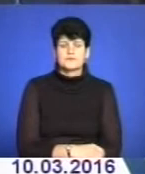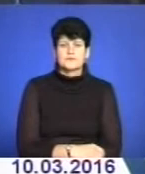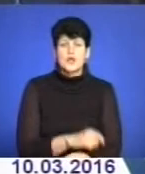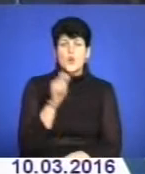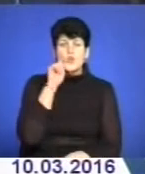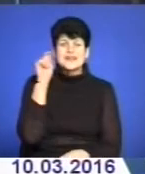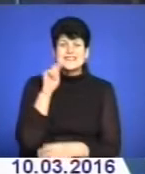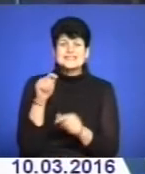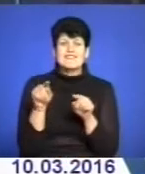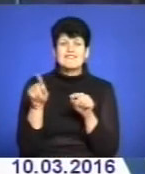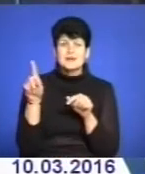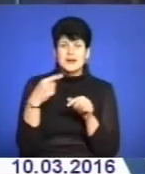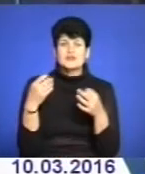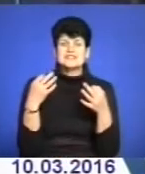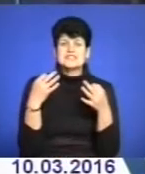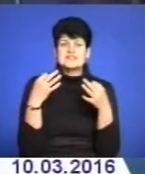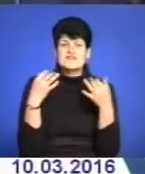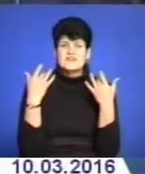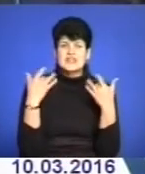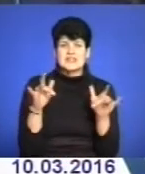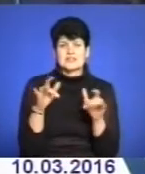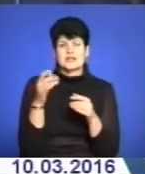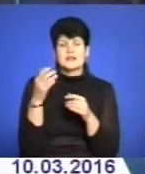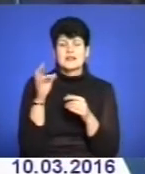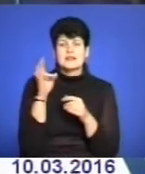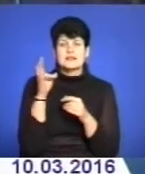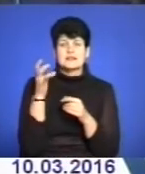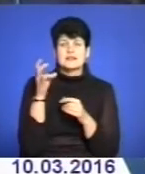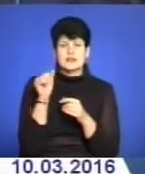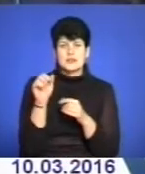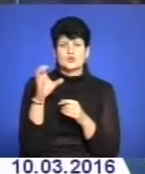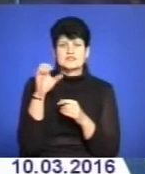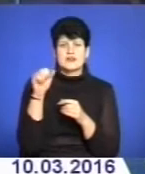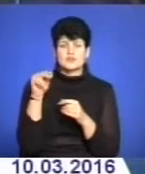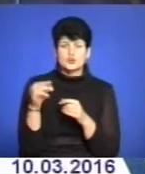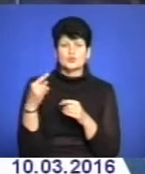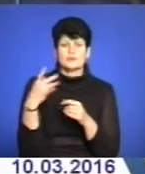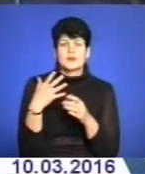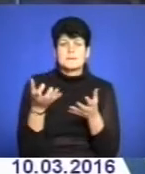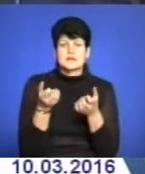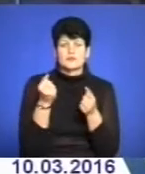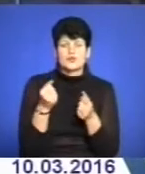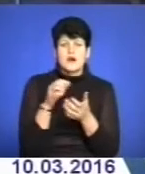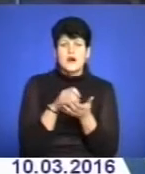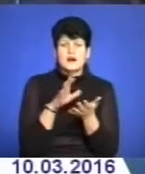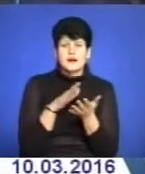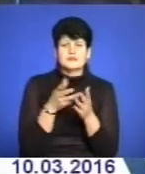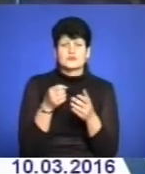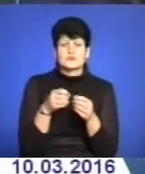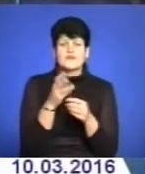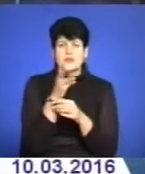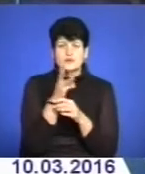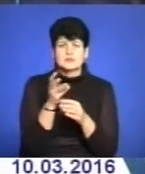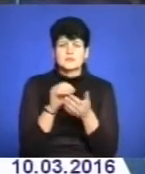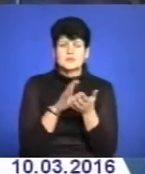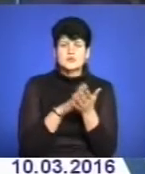Українці вимагають звільнити Надію Савченко з російського полону. На підтримку льотчиці організували всеукраїнську акцію. Записують відеозвернення для